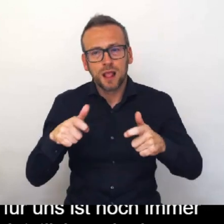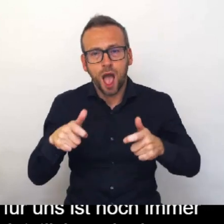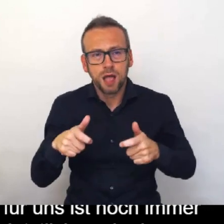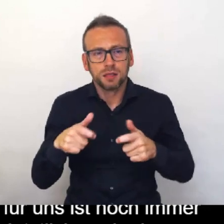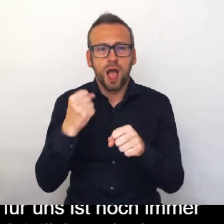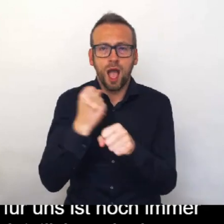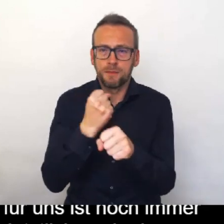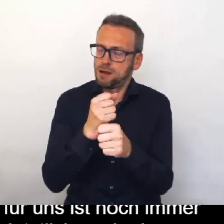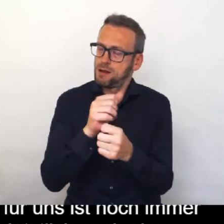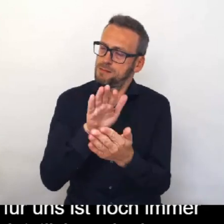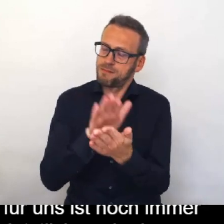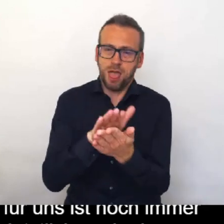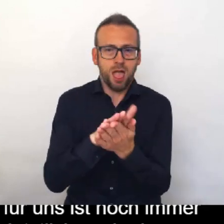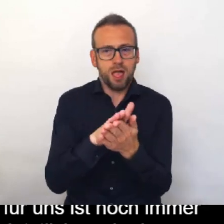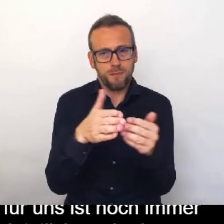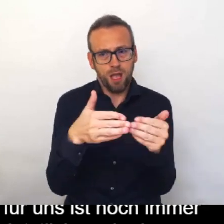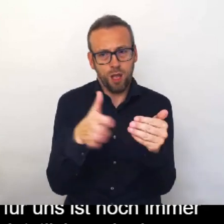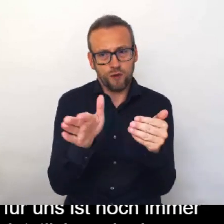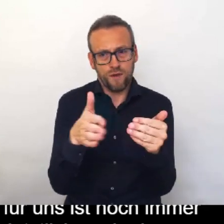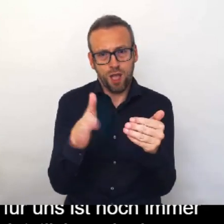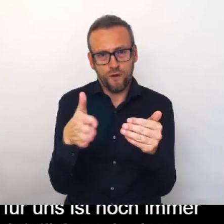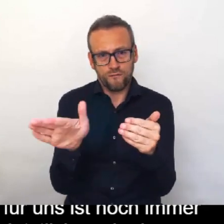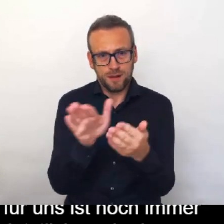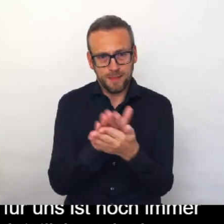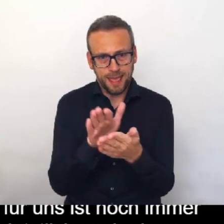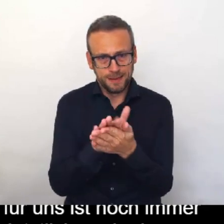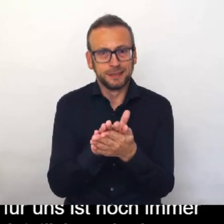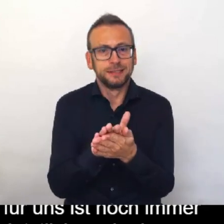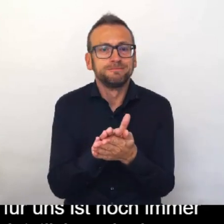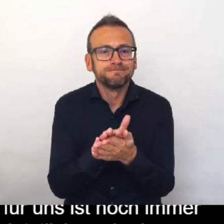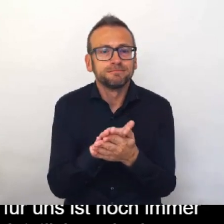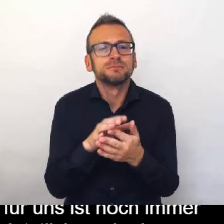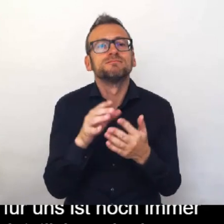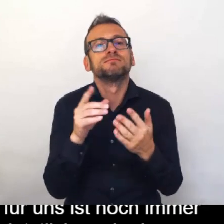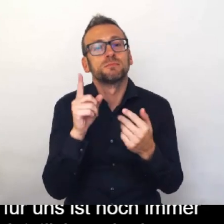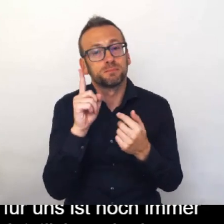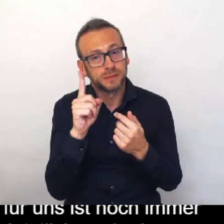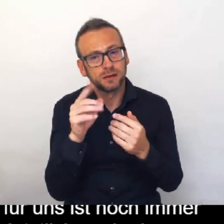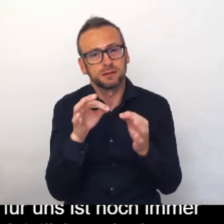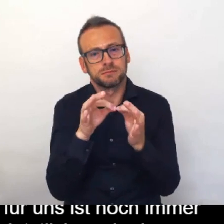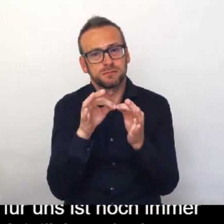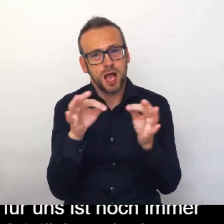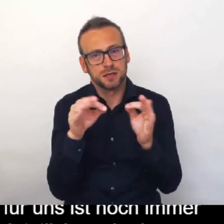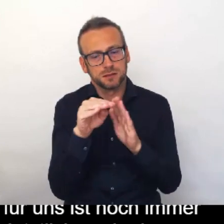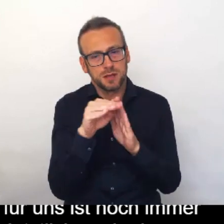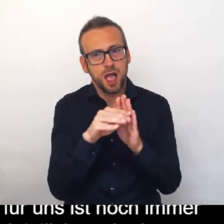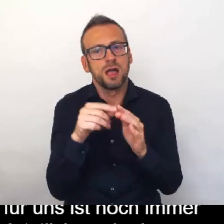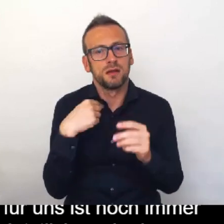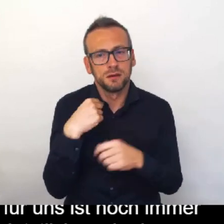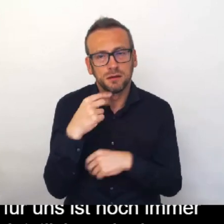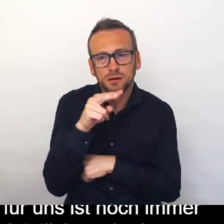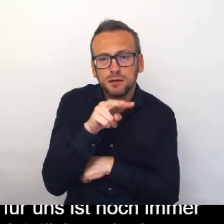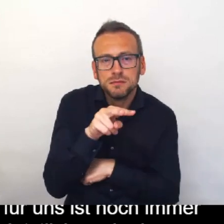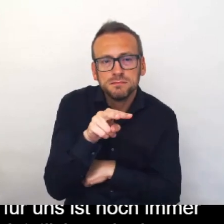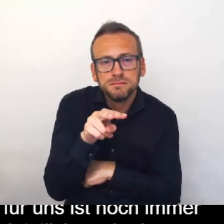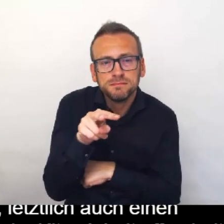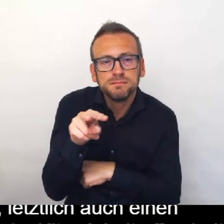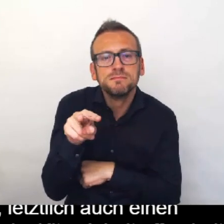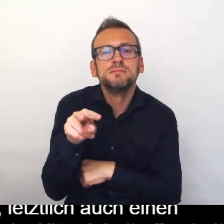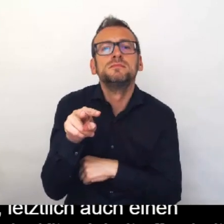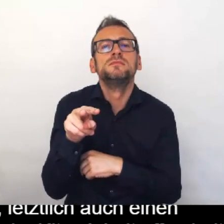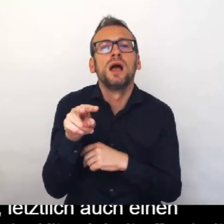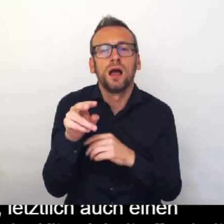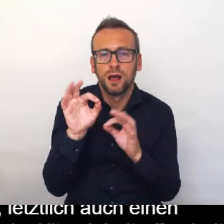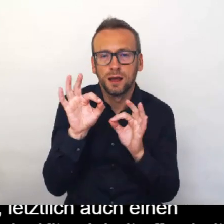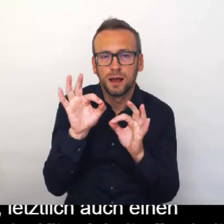den Wert von 50 Neuinfektionen pro 100.000 Einwohnern in den letzten sieben Tagen überschritten haben und 29, wo